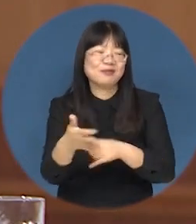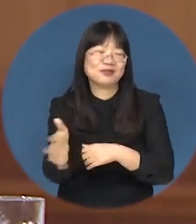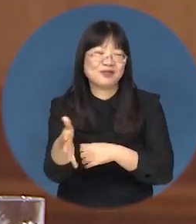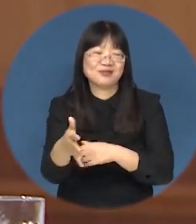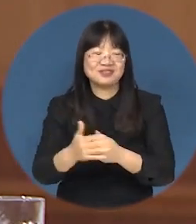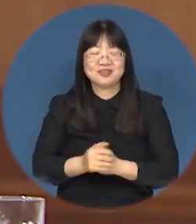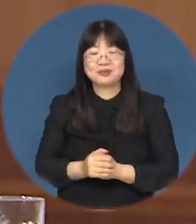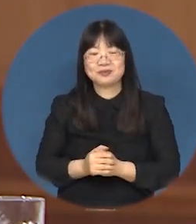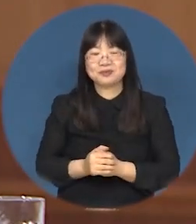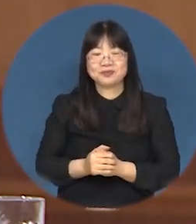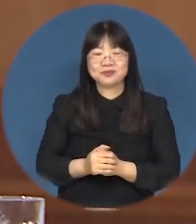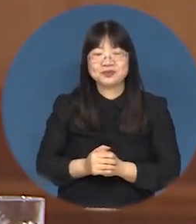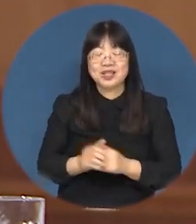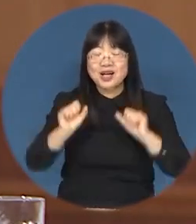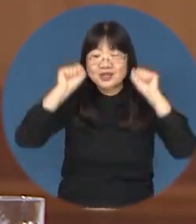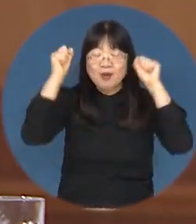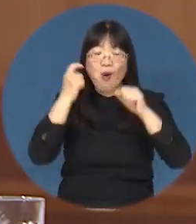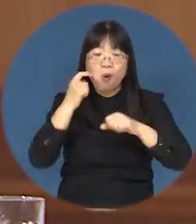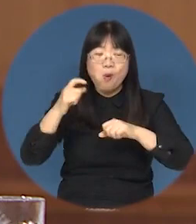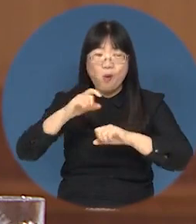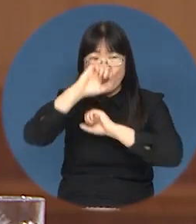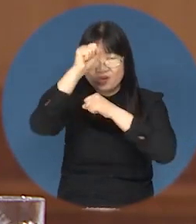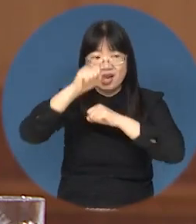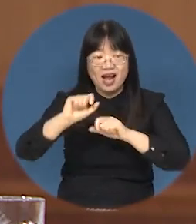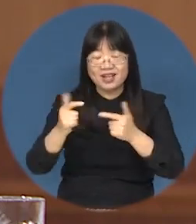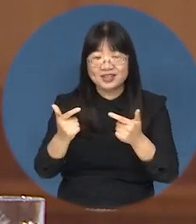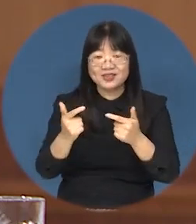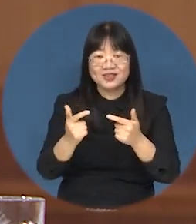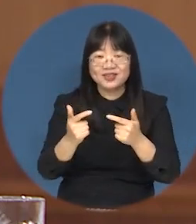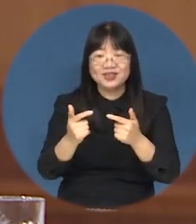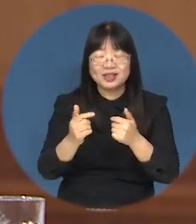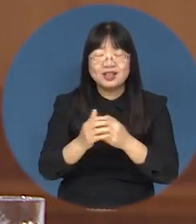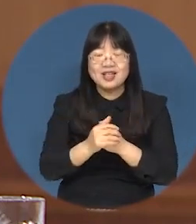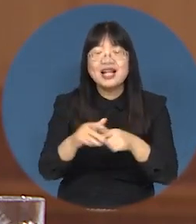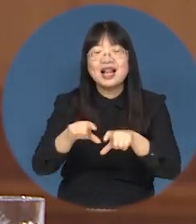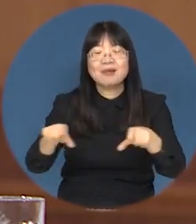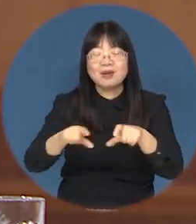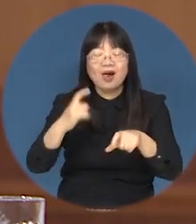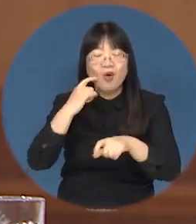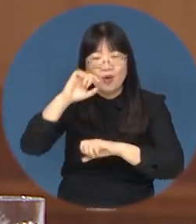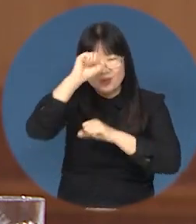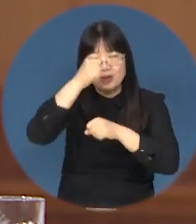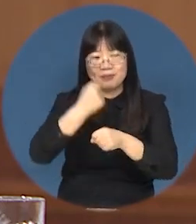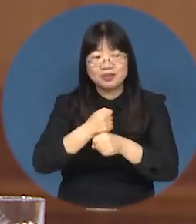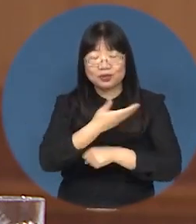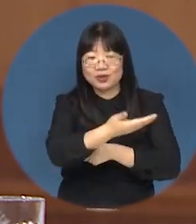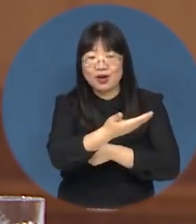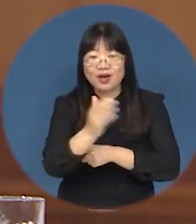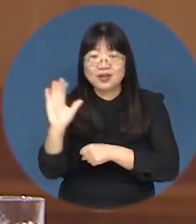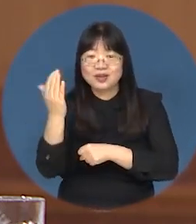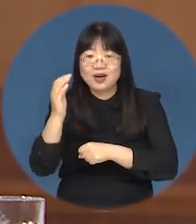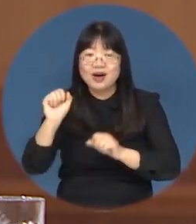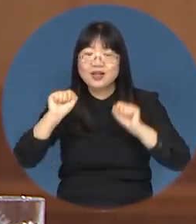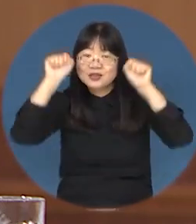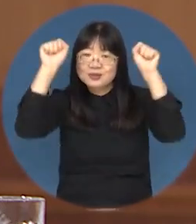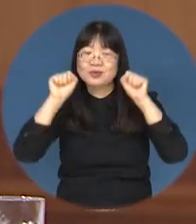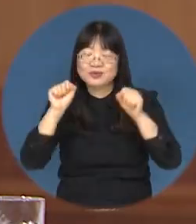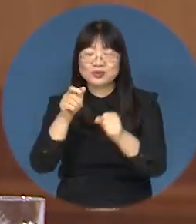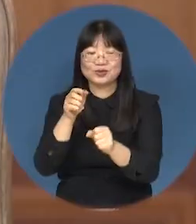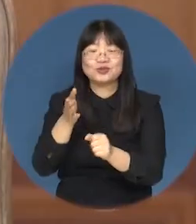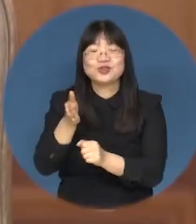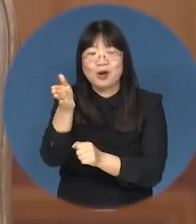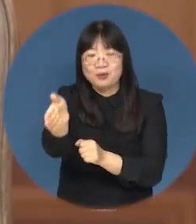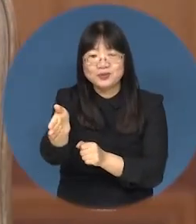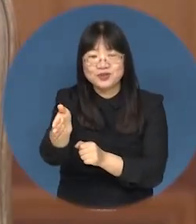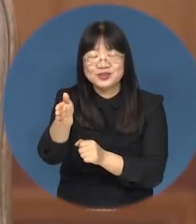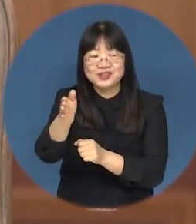그냥 스포츠 의족이 아닌 일반 의족을 해줬다고 그러셨죠? 예. 요즘 나오는 스포츠 의족 해줬으면 그분 메달 땄을